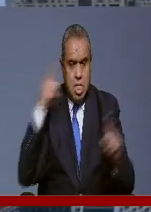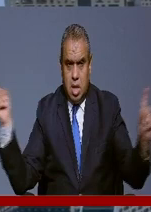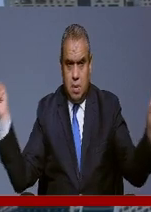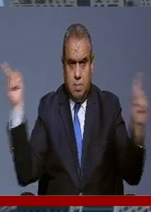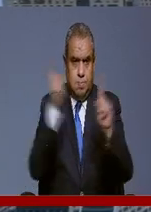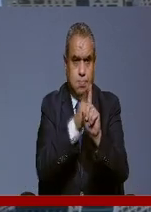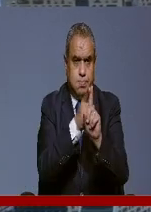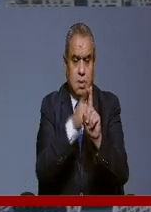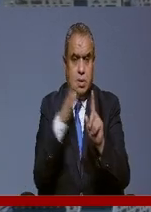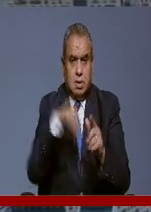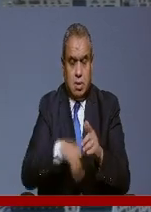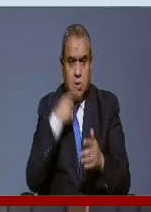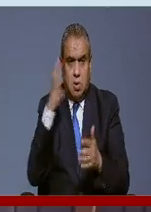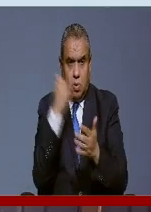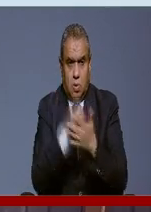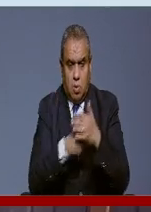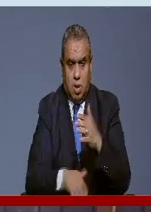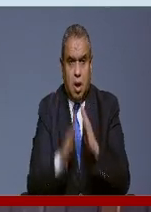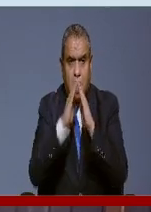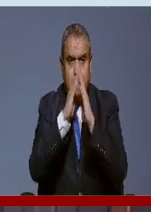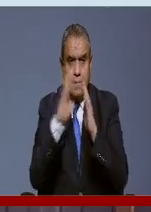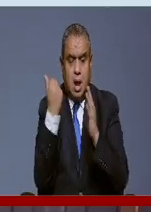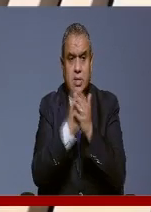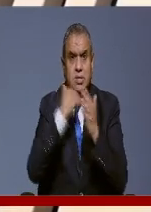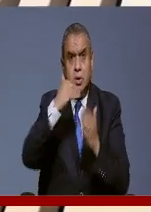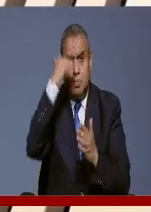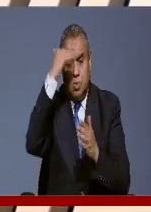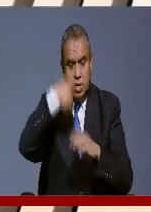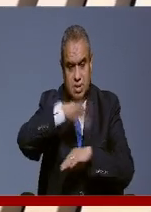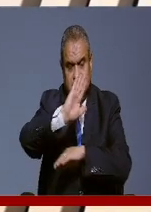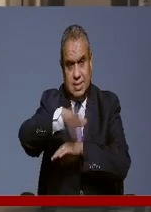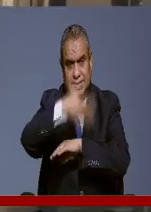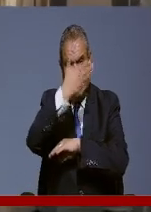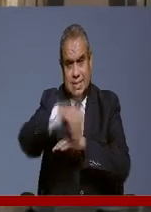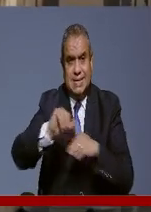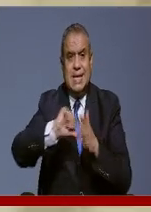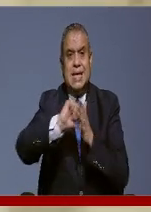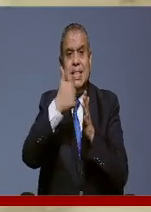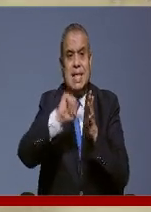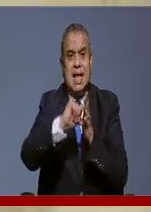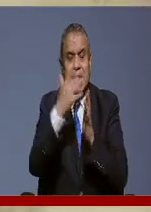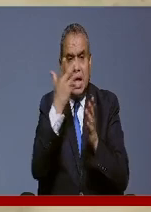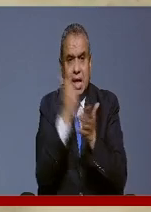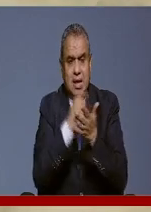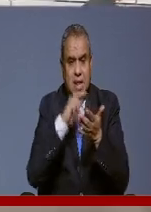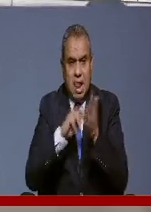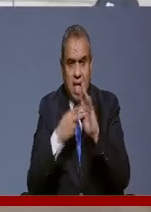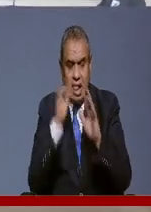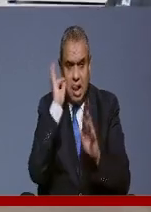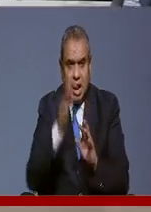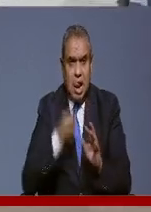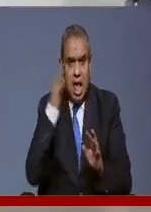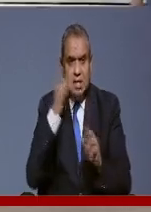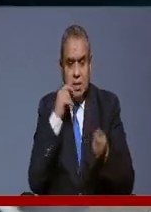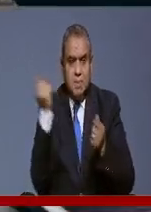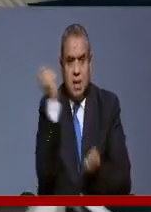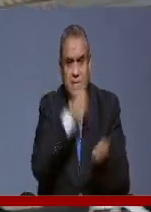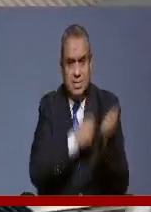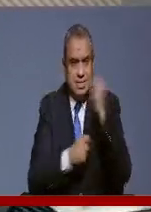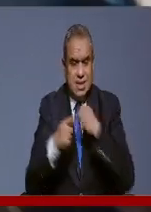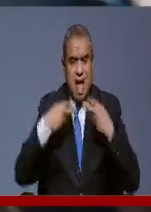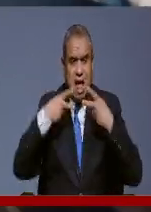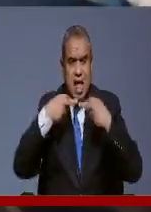ودلوقتي في الوقت اللي مصر بترسم فيه طريقها لجمهوريه جديده قرار دعم الصناعه ما كانش مجرد كلام او